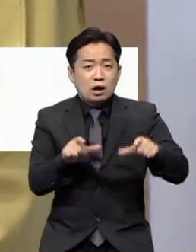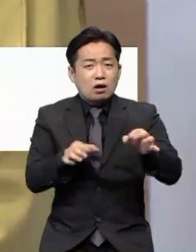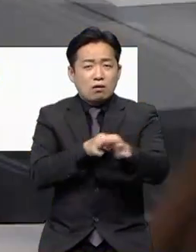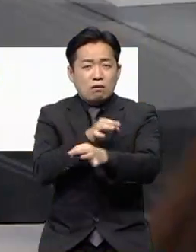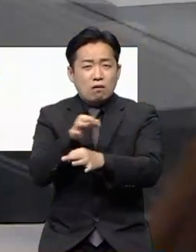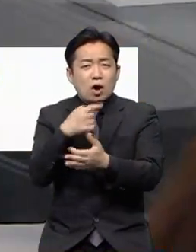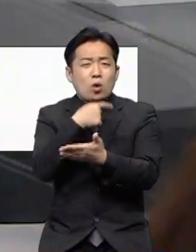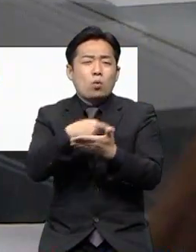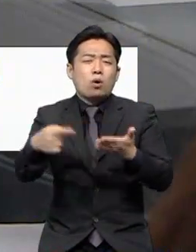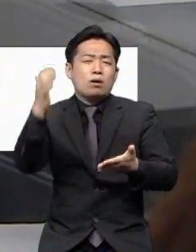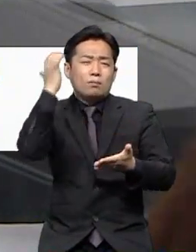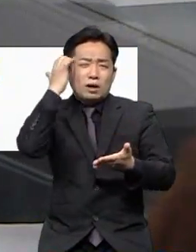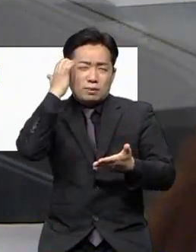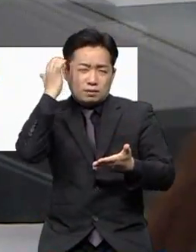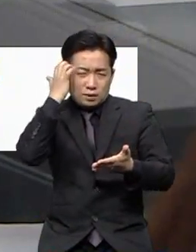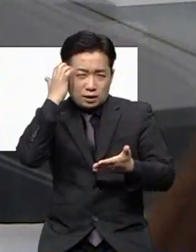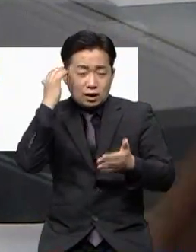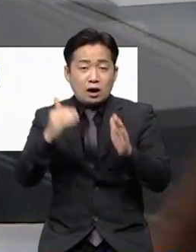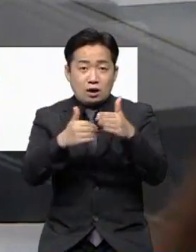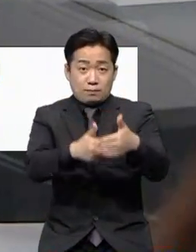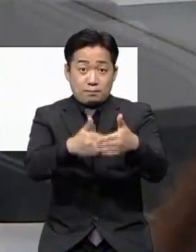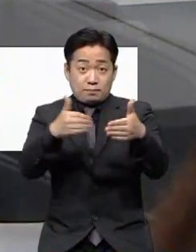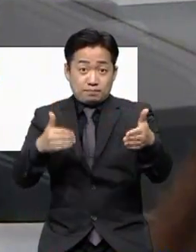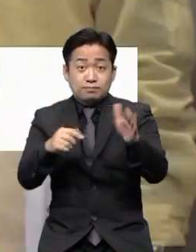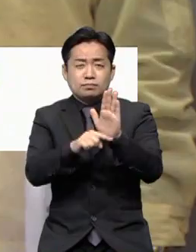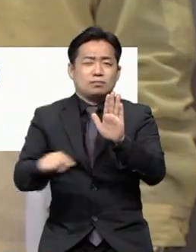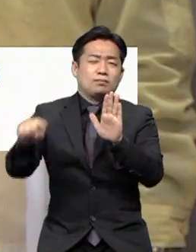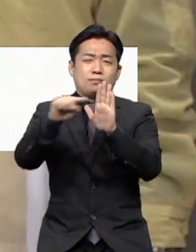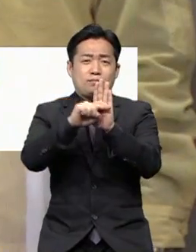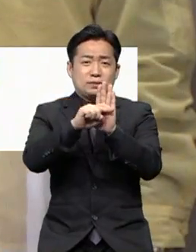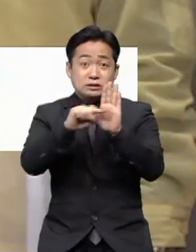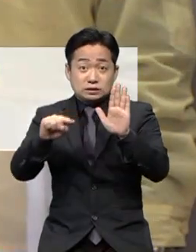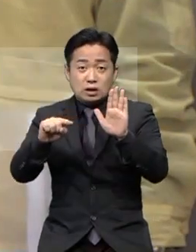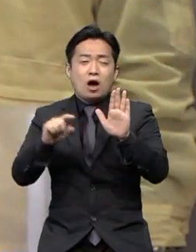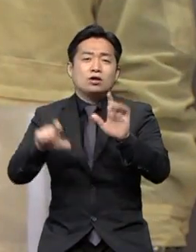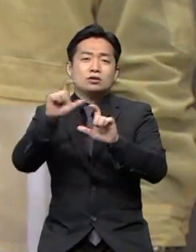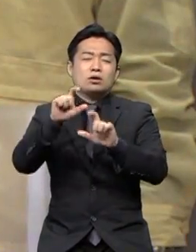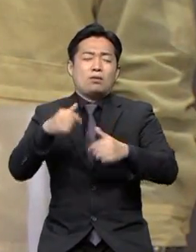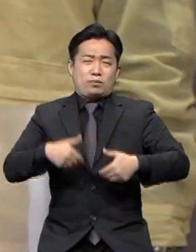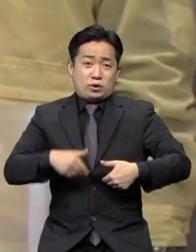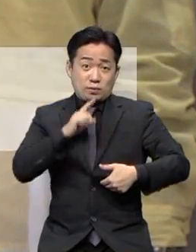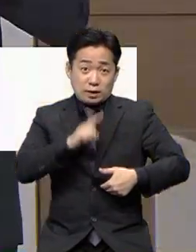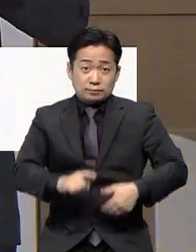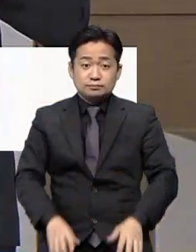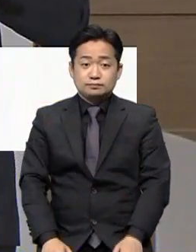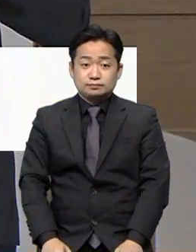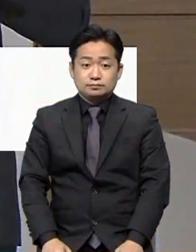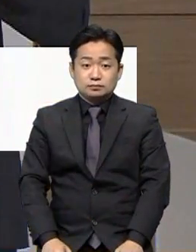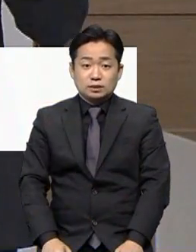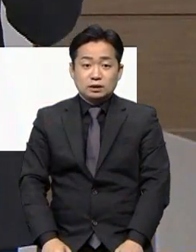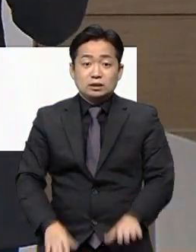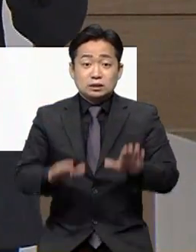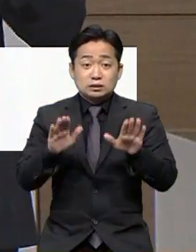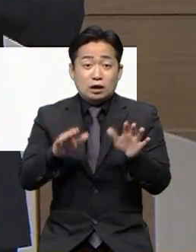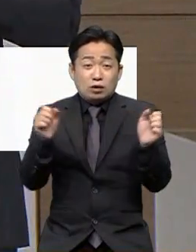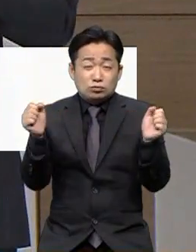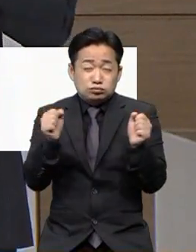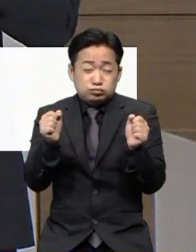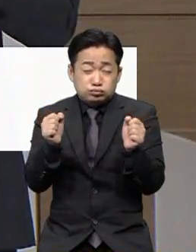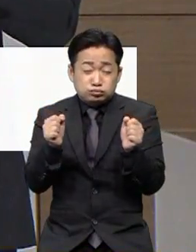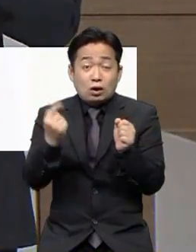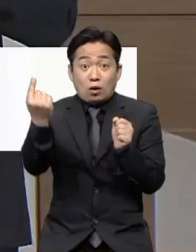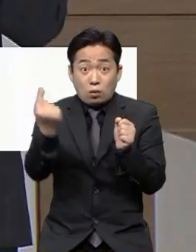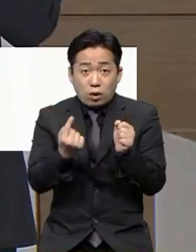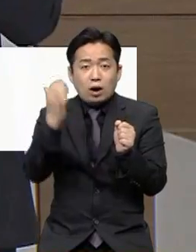어려움에도 불구하고 거리두기 단계 격상이 불가피할 것으로 보고 있습니다. 언제든 혹독한 겨울이 찾아올 수